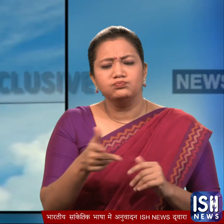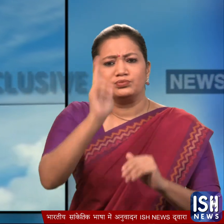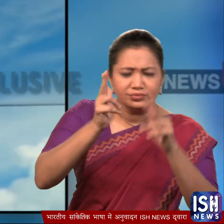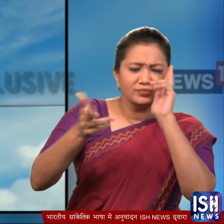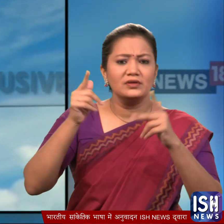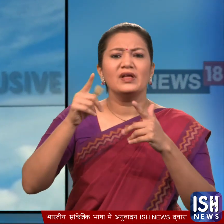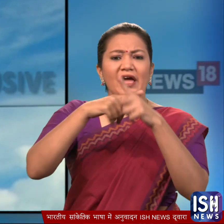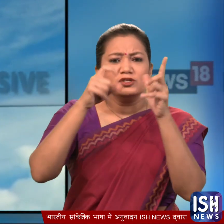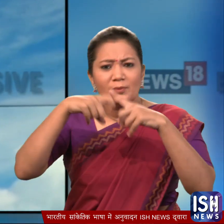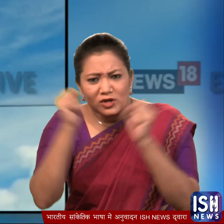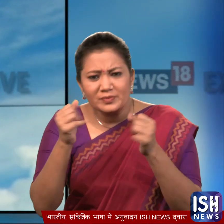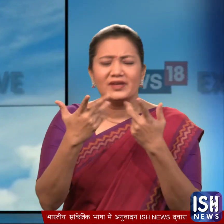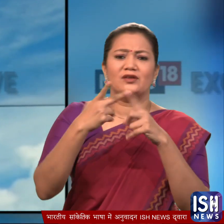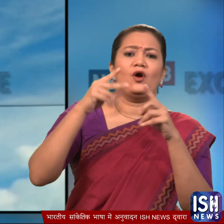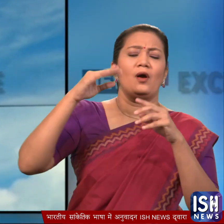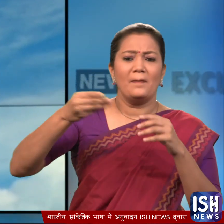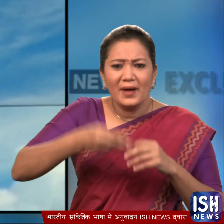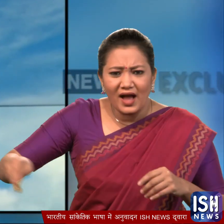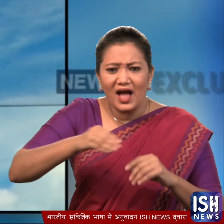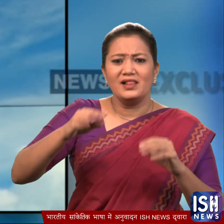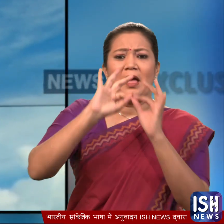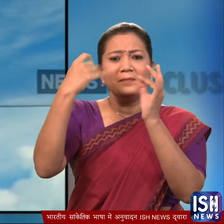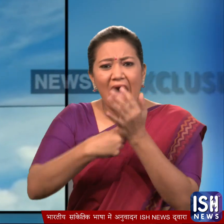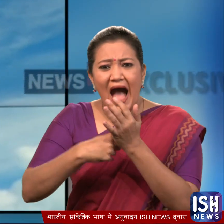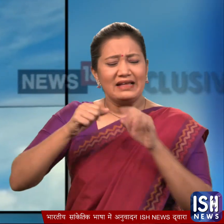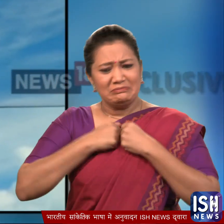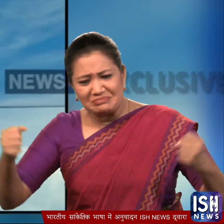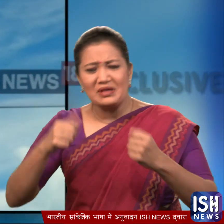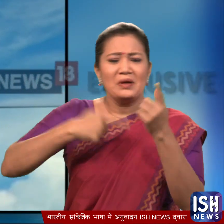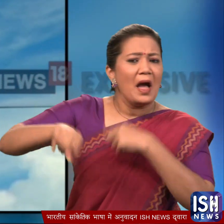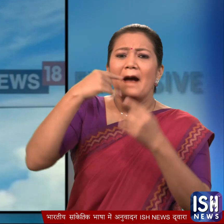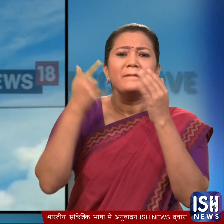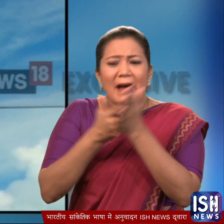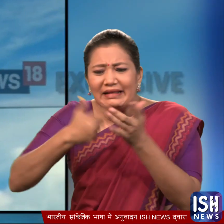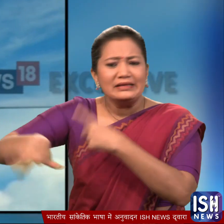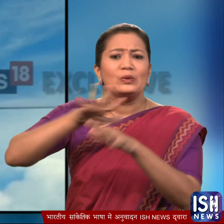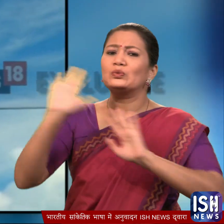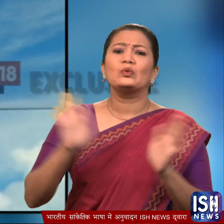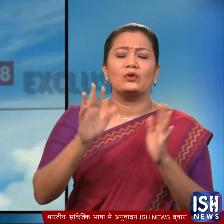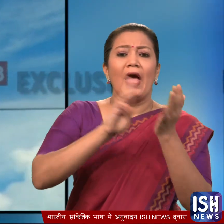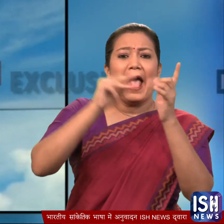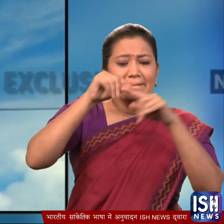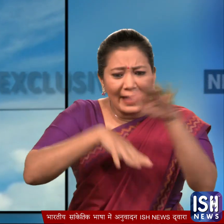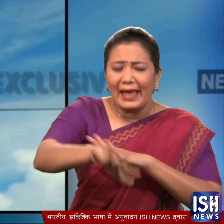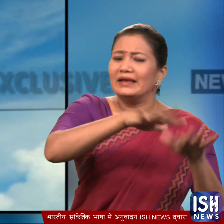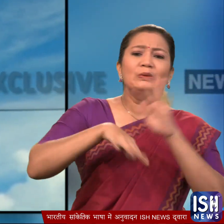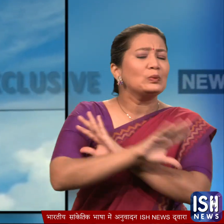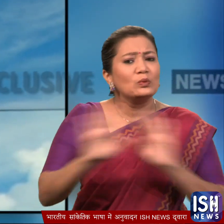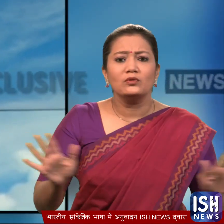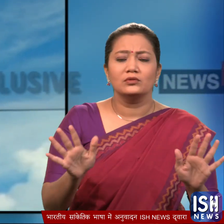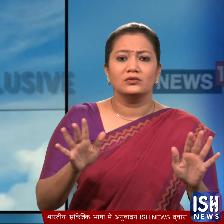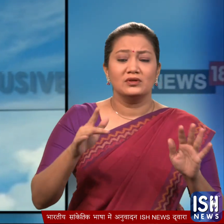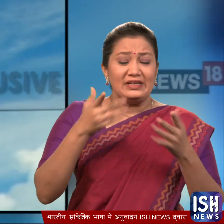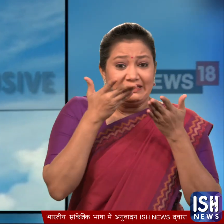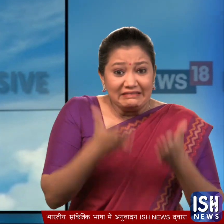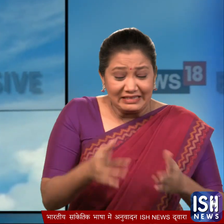यह घटना जम्मू कश्मीर में नहीं हुई है। यह घटना बंगाल बिहार में दबंगों के लिए बदनाम किसी गांव में भी नहीं हुई है। यह चंबल का बीहड़ भी नहीं था।